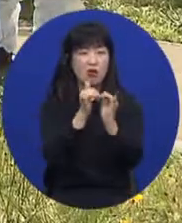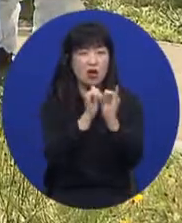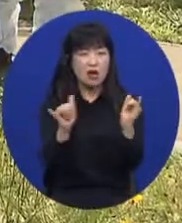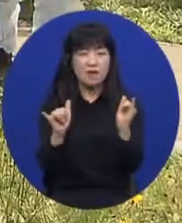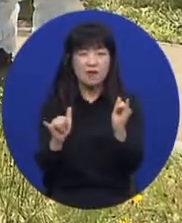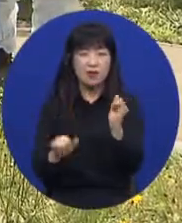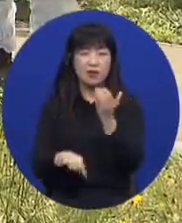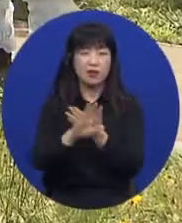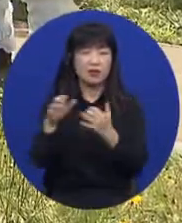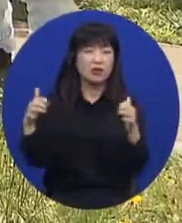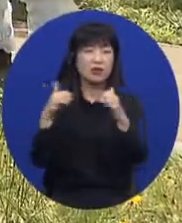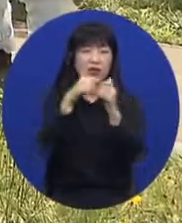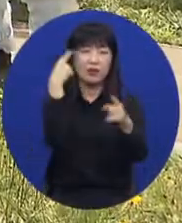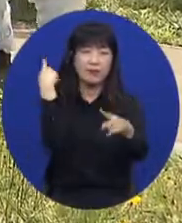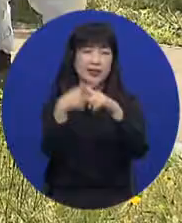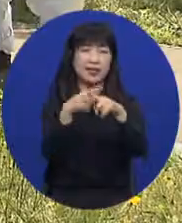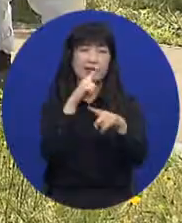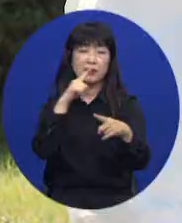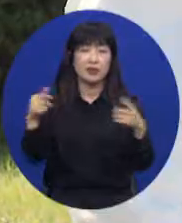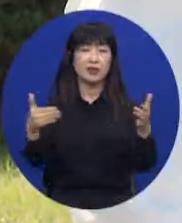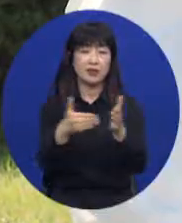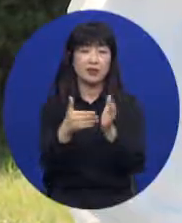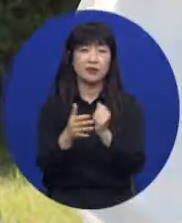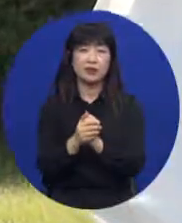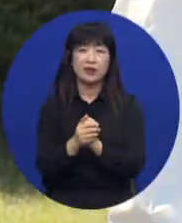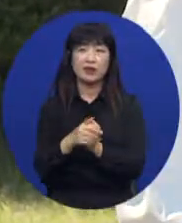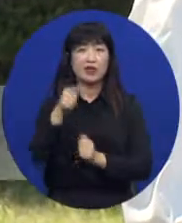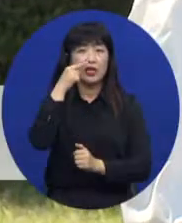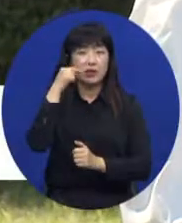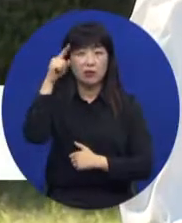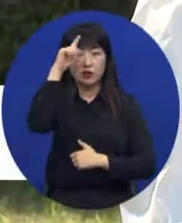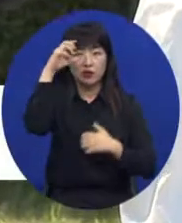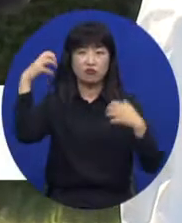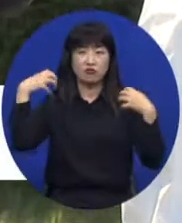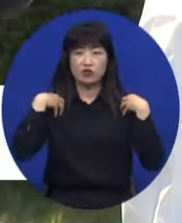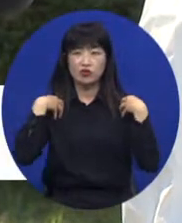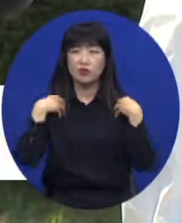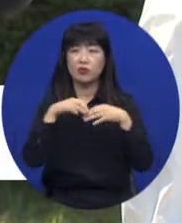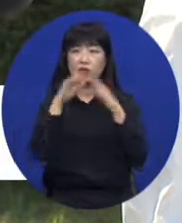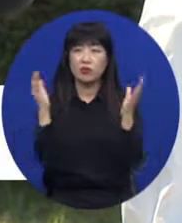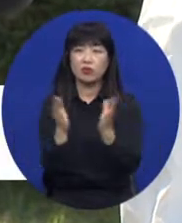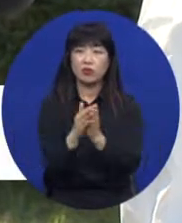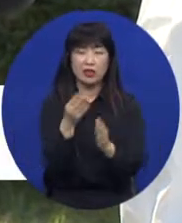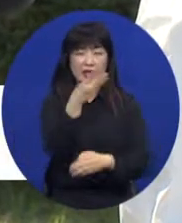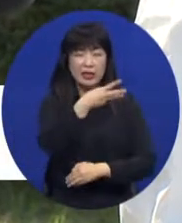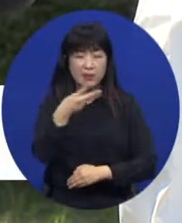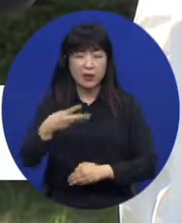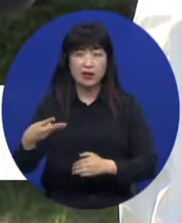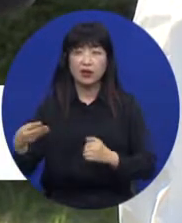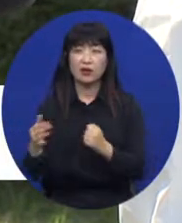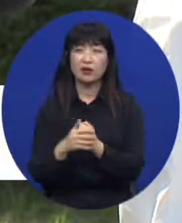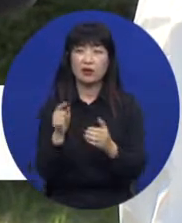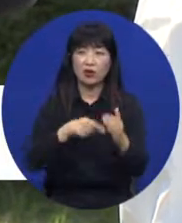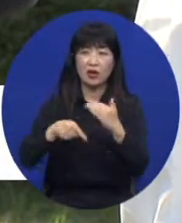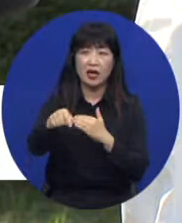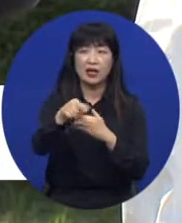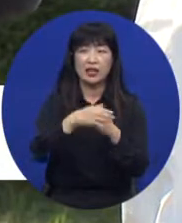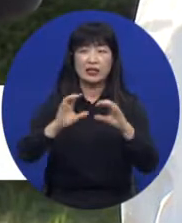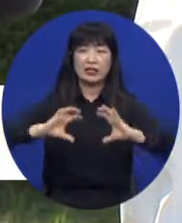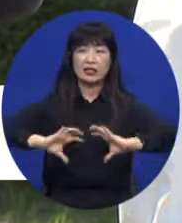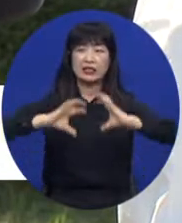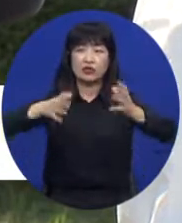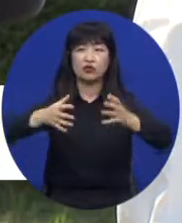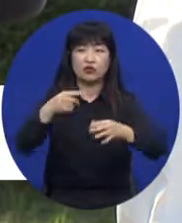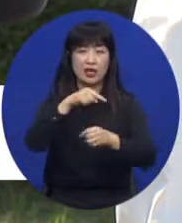테러라고 규정했습니다. 결국 일본 정부는 지구 시민 모두의 것인 태평양을 그리고 나아가 지구의 바다를